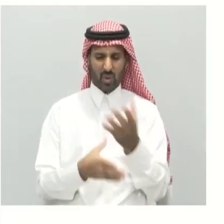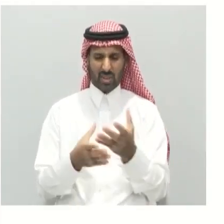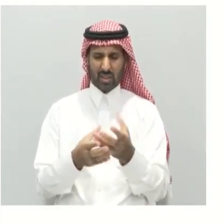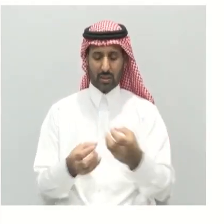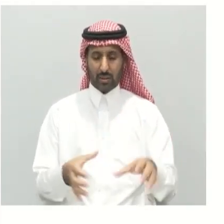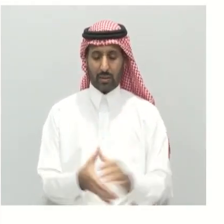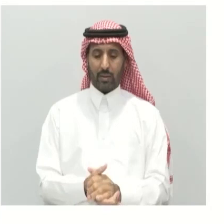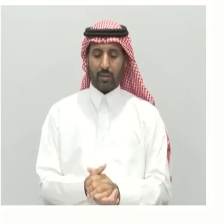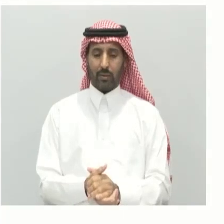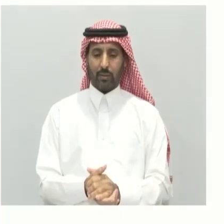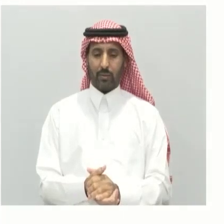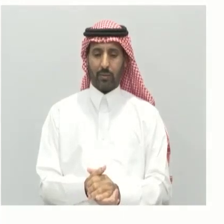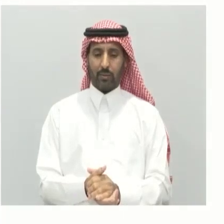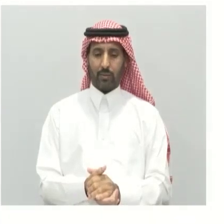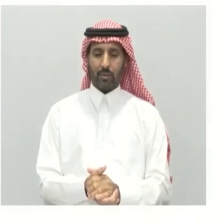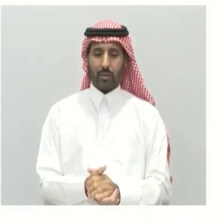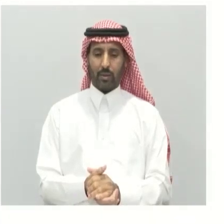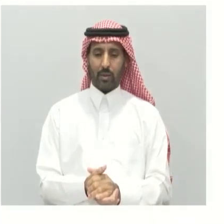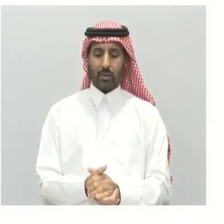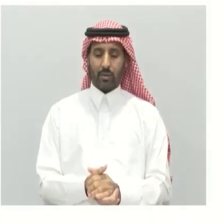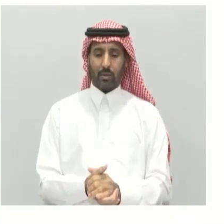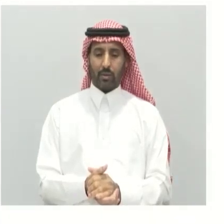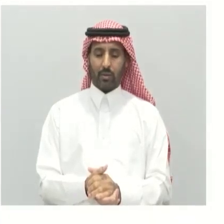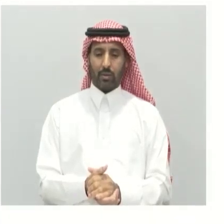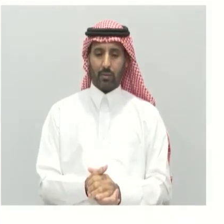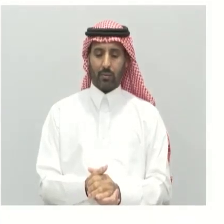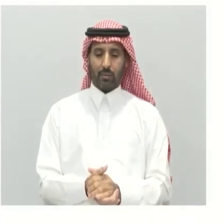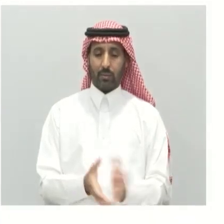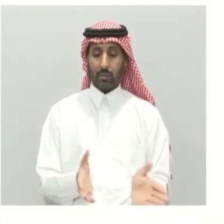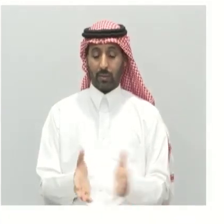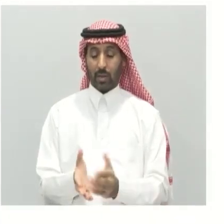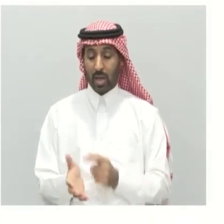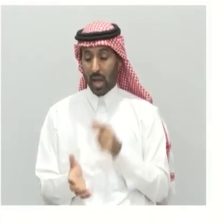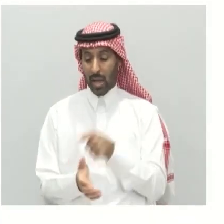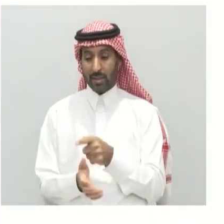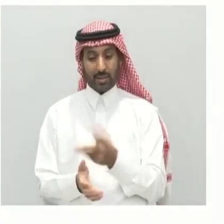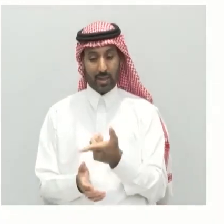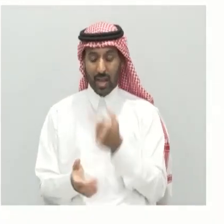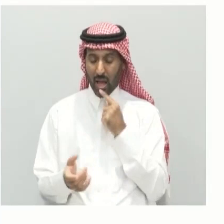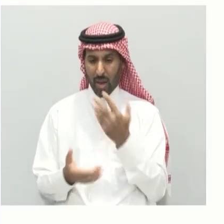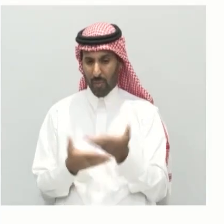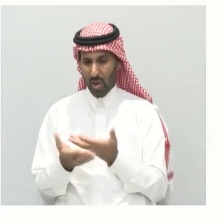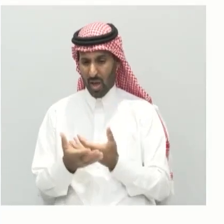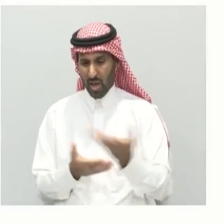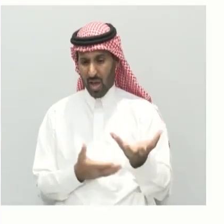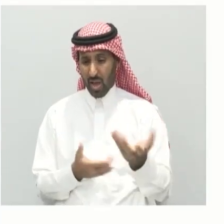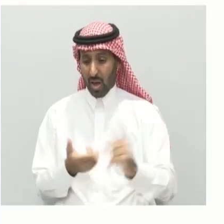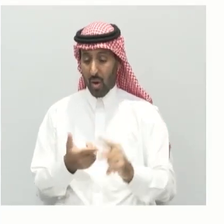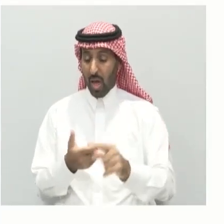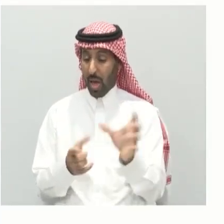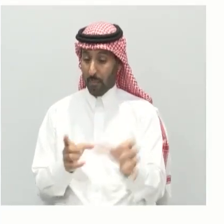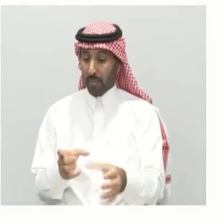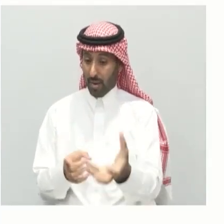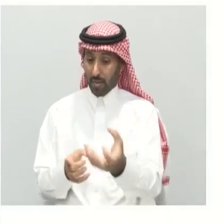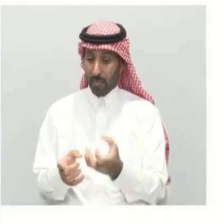والمواد التي اختزلت كذلك حدد العامل المؤكسد والعامل المختزل في